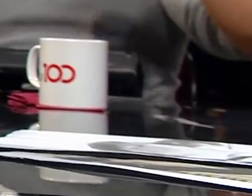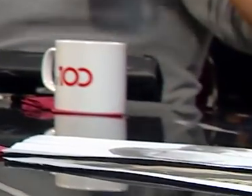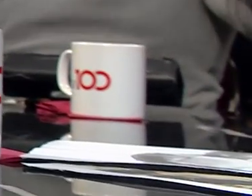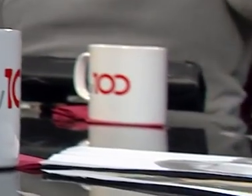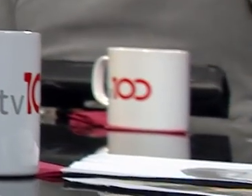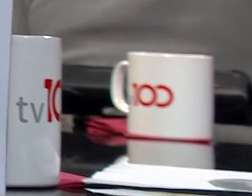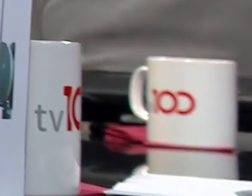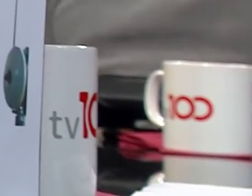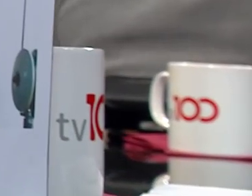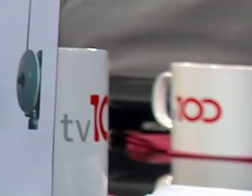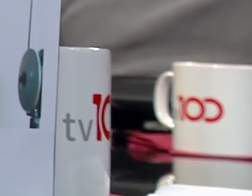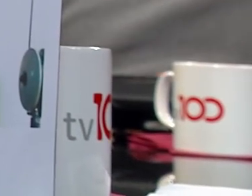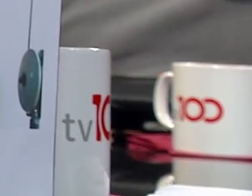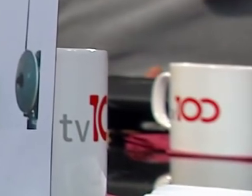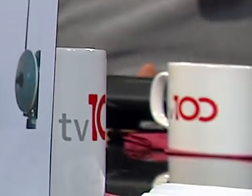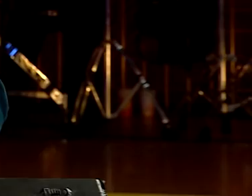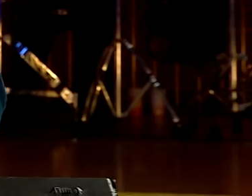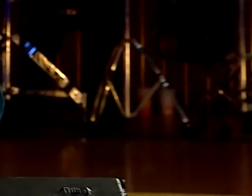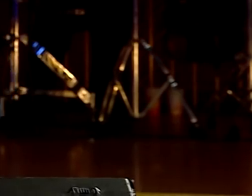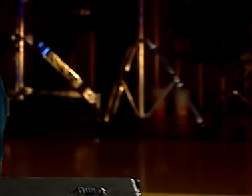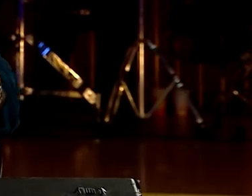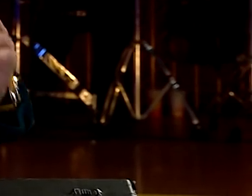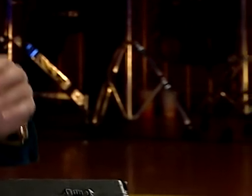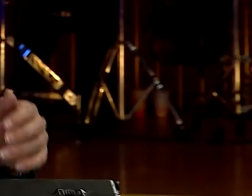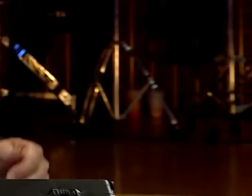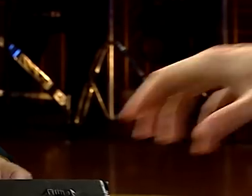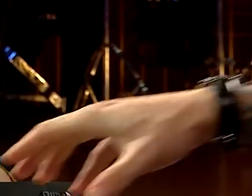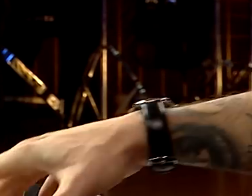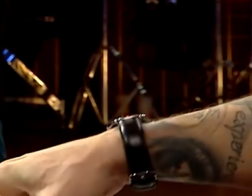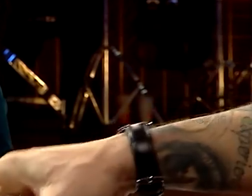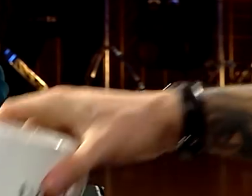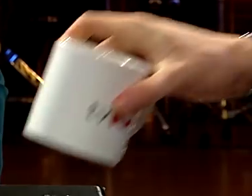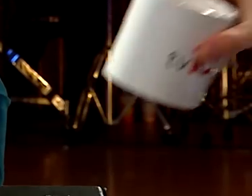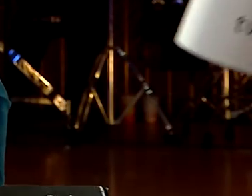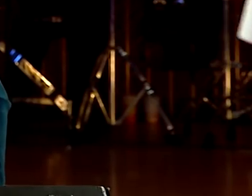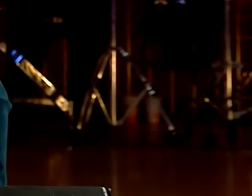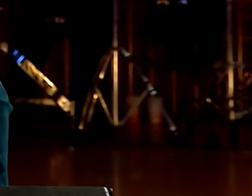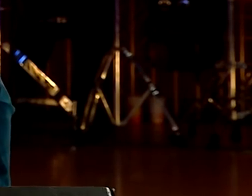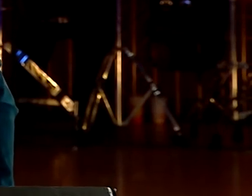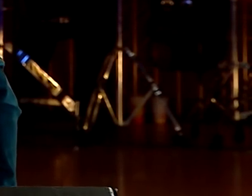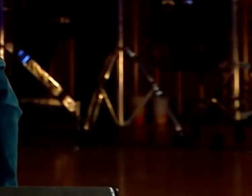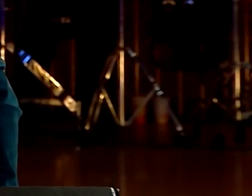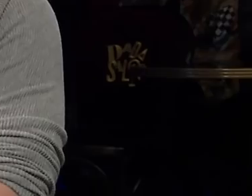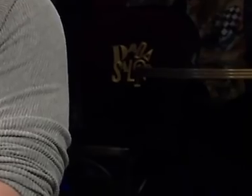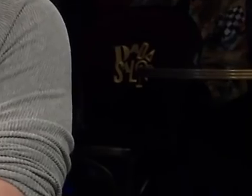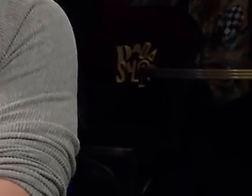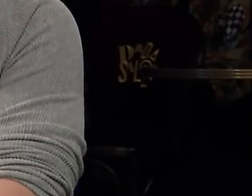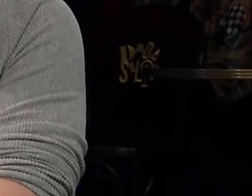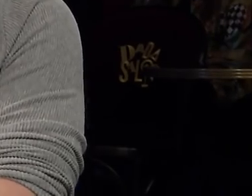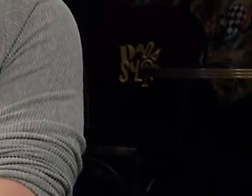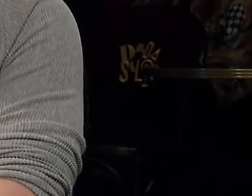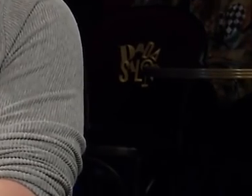Tişörtünün rengi pembe, onu da açıyorsun. Ben kızım, diyorum ki Sinan nerede onlar? Onu diyeceğim o